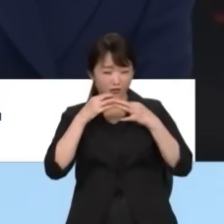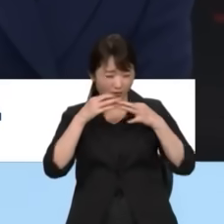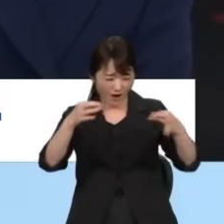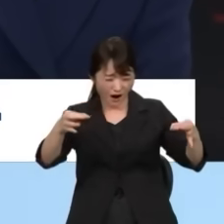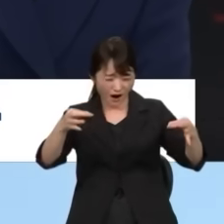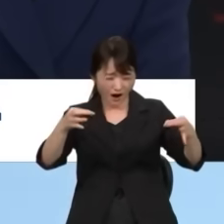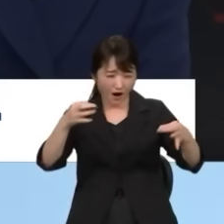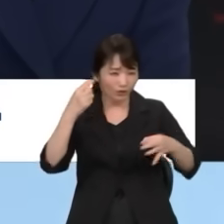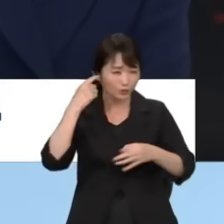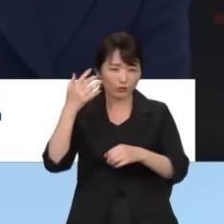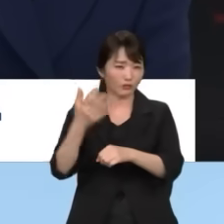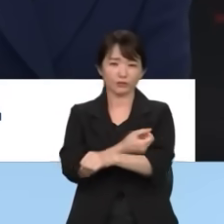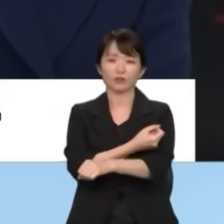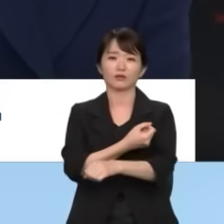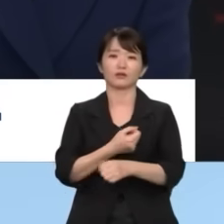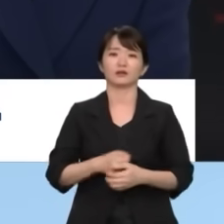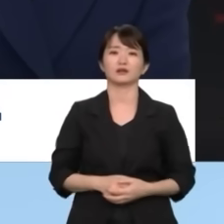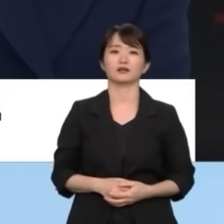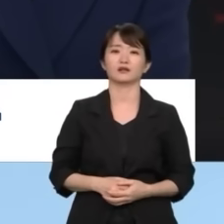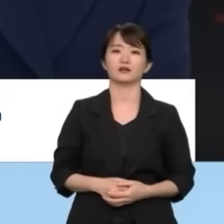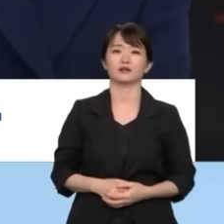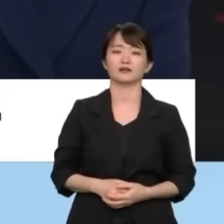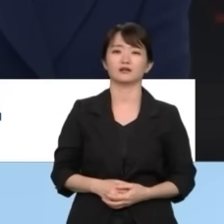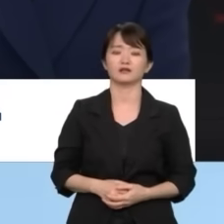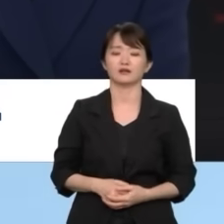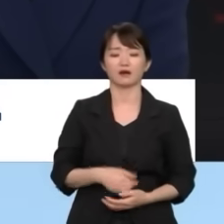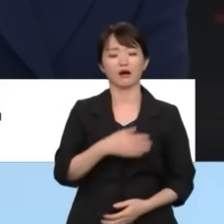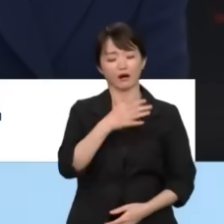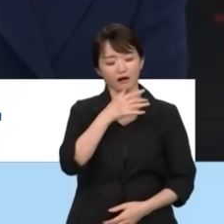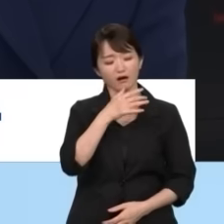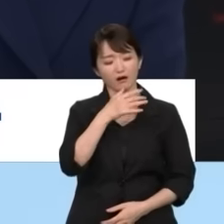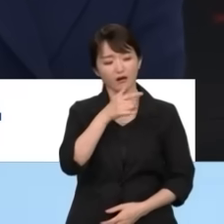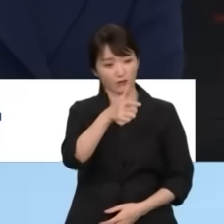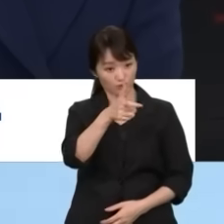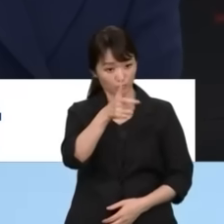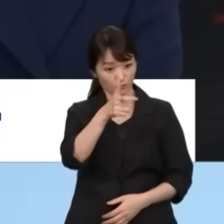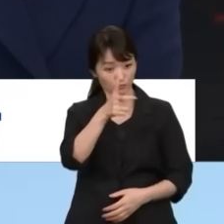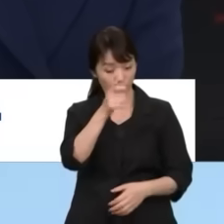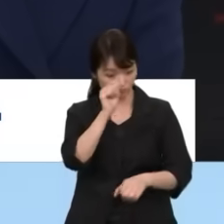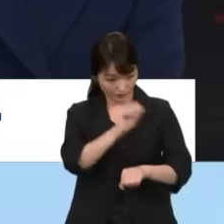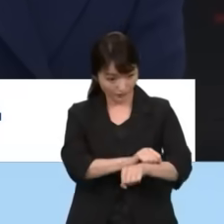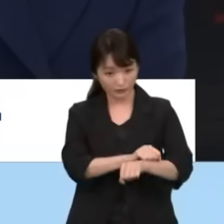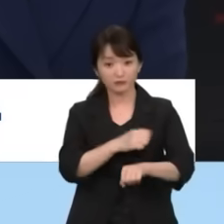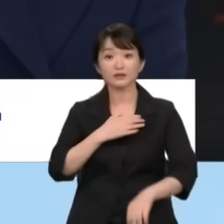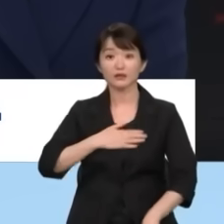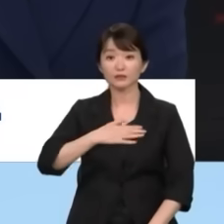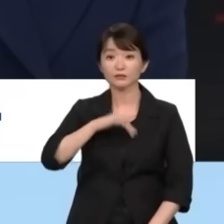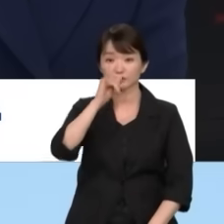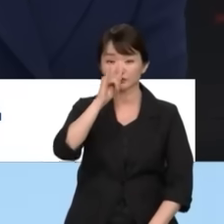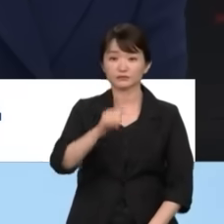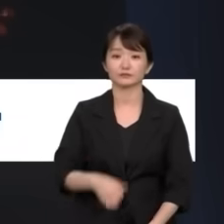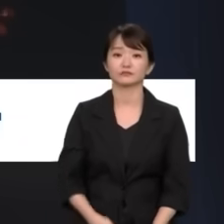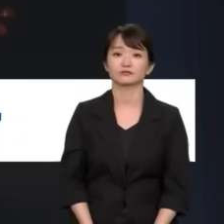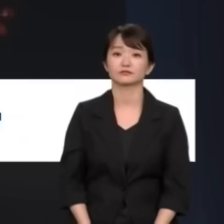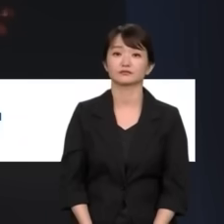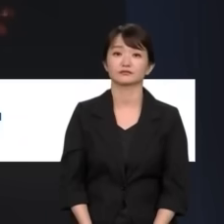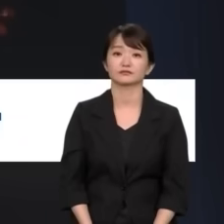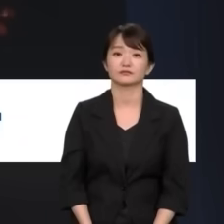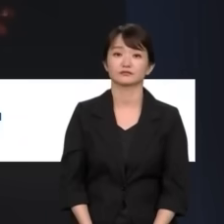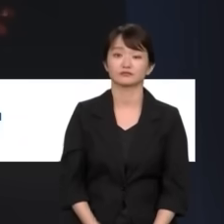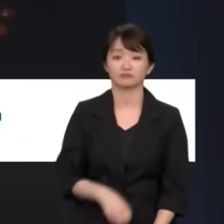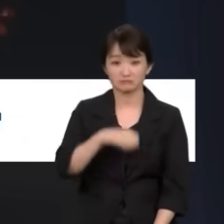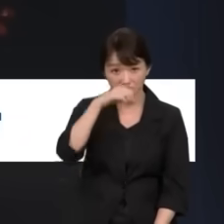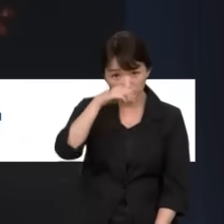나더라고요 그래서 이미 어 잘 쌌구나 알고 있었어요음 알고 있었는데